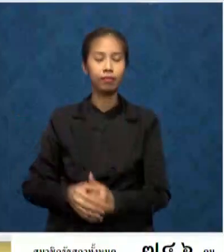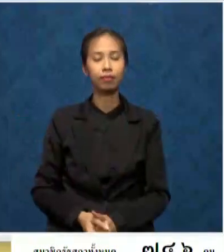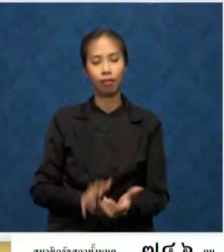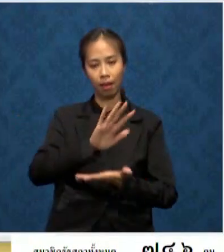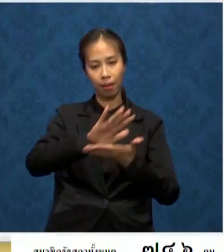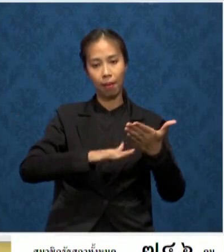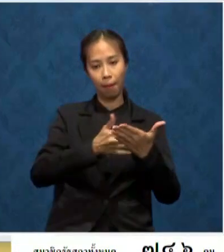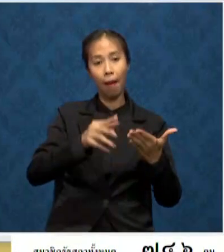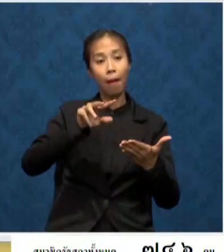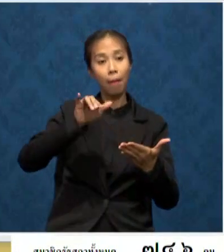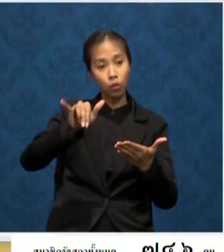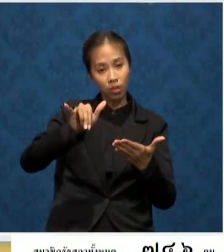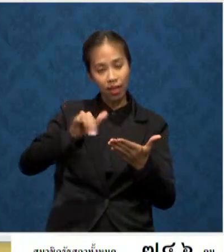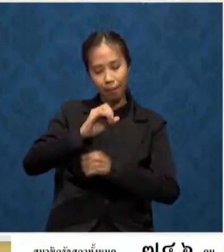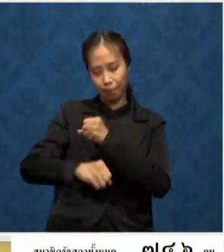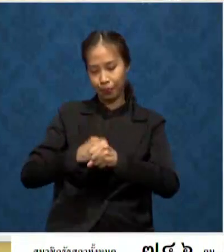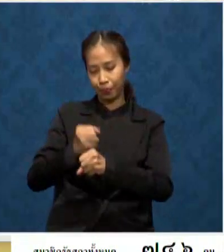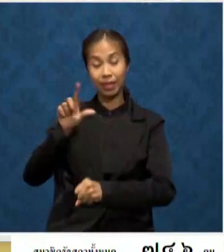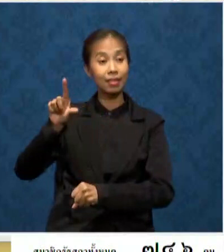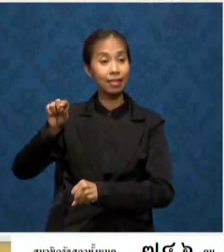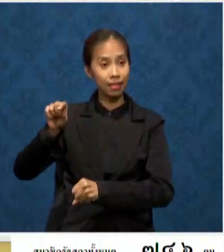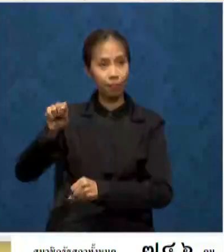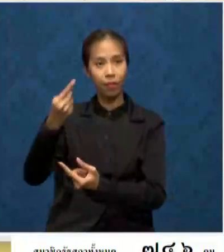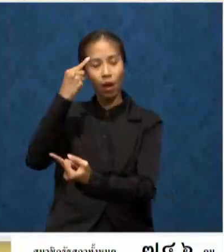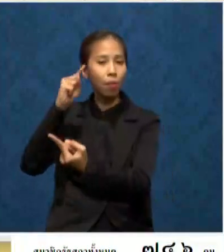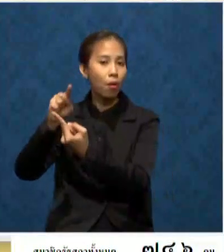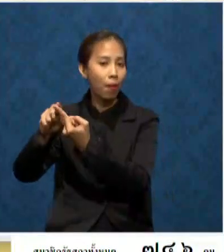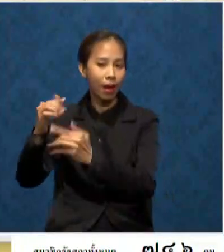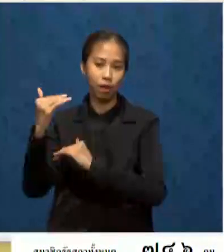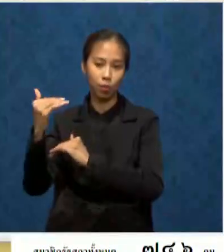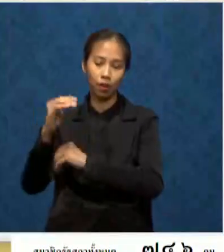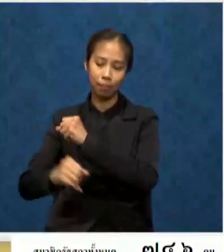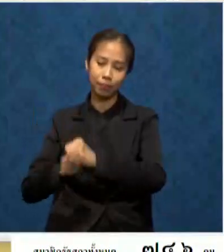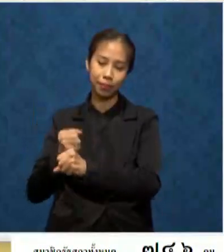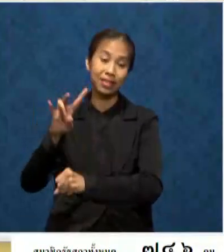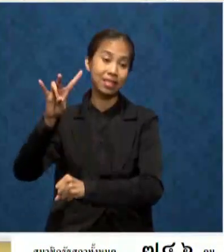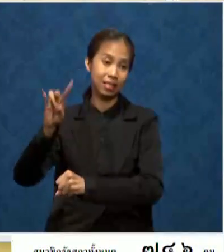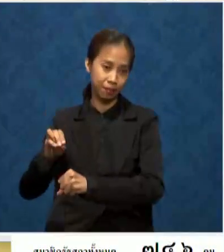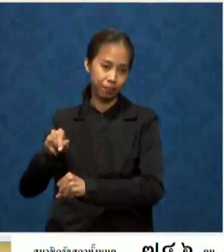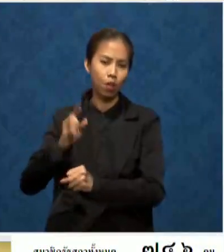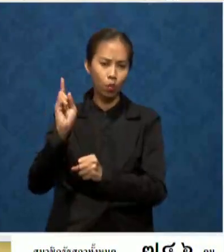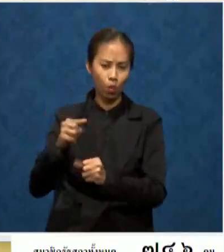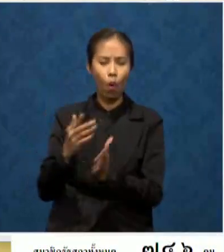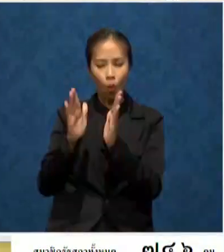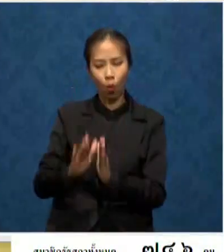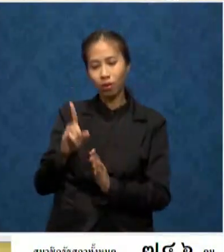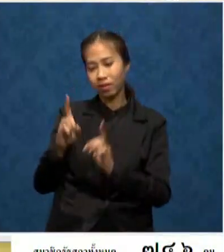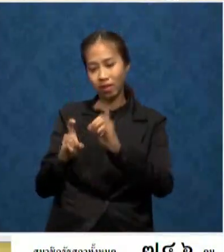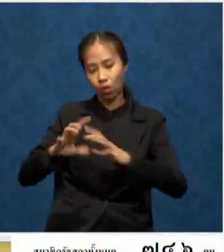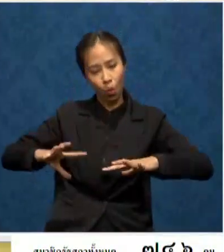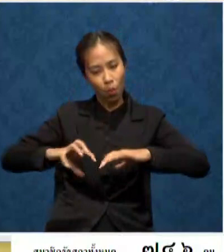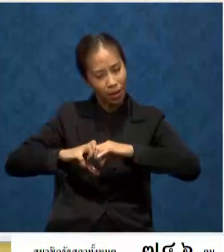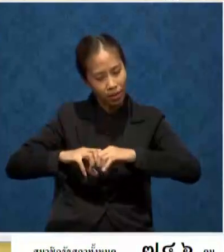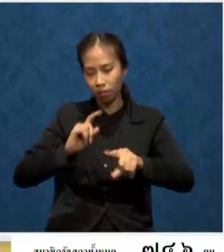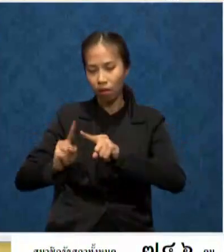์ 20 ปีของประเทศไยและกำหนดเป้าหมายไ้ที่ป 2,570จะต้องรถจำนวนผู้เสยชีวิตจากประเท